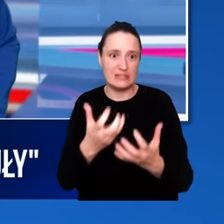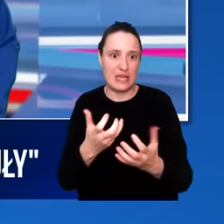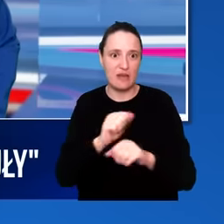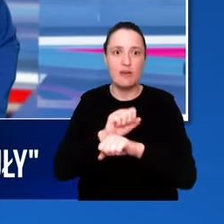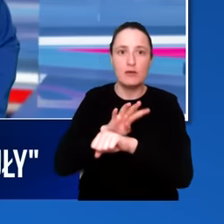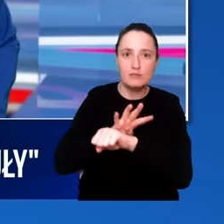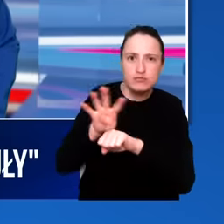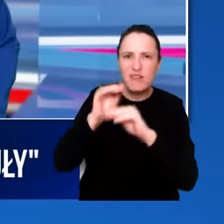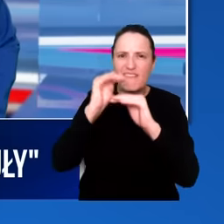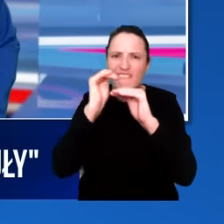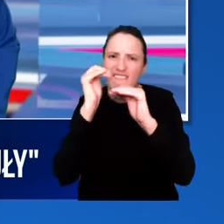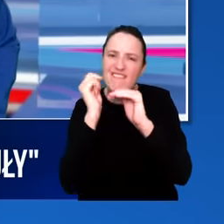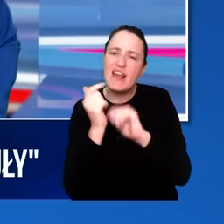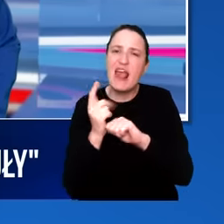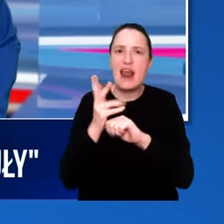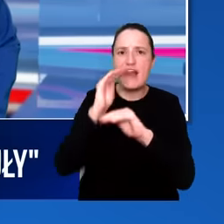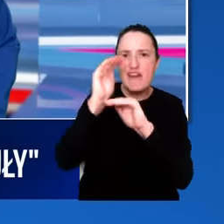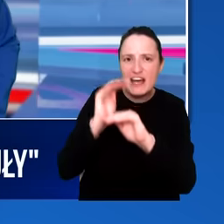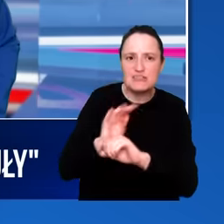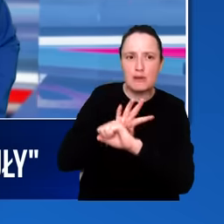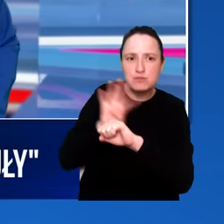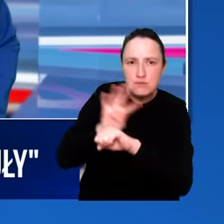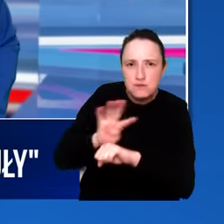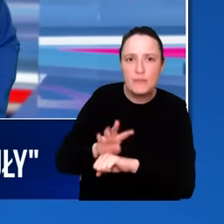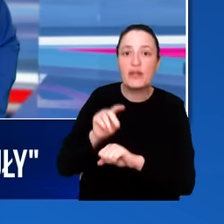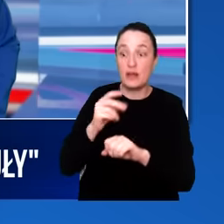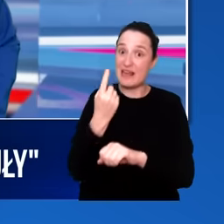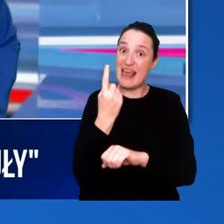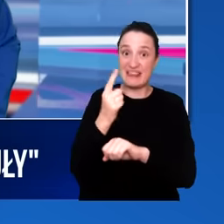wielowarstwowe wyrzutnie, to jest około 16 rakiet na jednej wyrzutni.